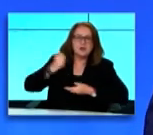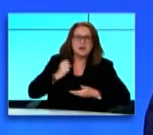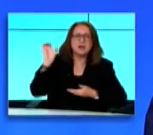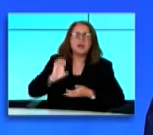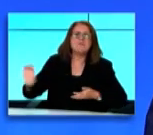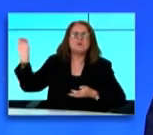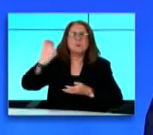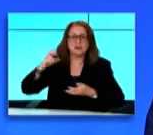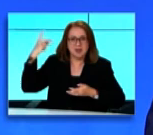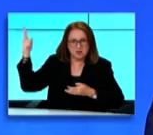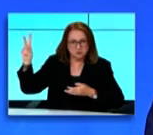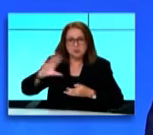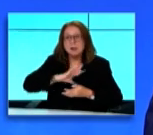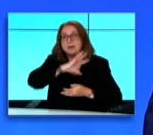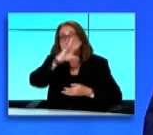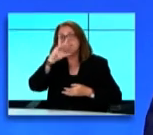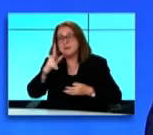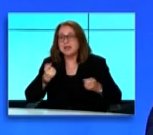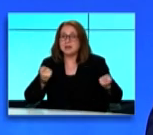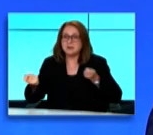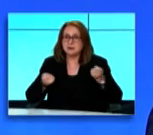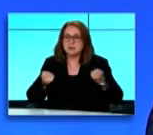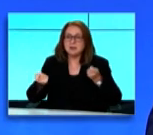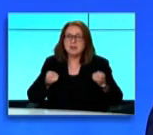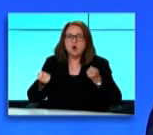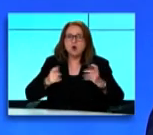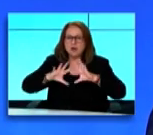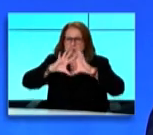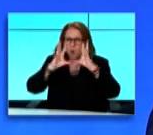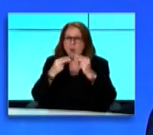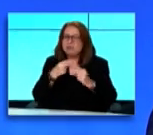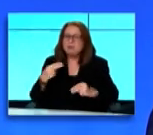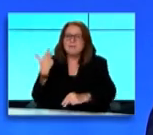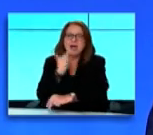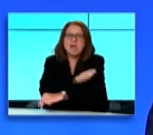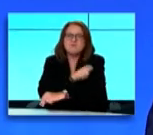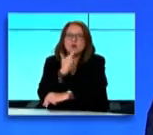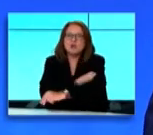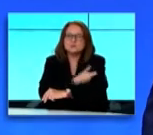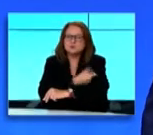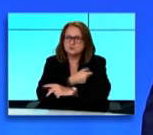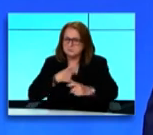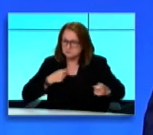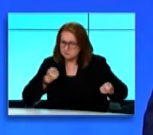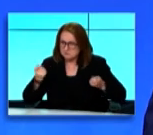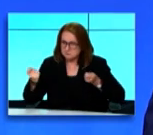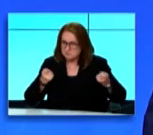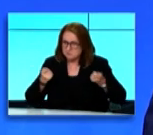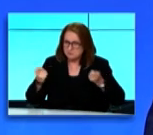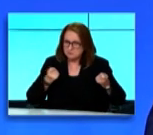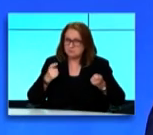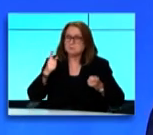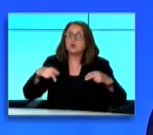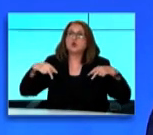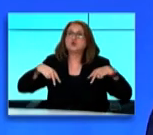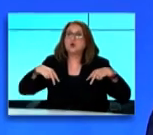την οργάνωση, την επιτελική οργάνωση της επιχείρησης Ελευθερία, το επιτελικό κράτος παρεμβαίνει στις περιπτώσεις εκείνες που υπάρχουν πολλές αρμοδιότητες, για